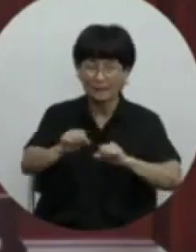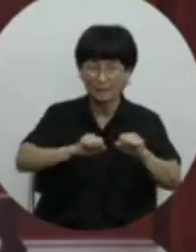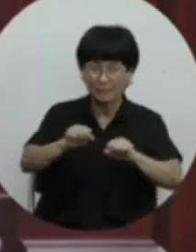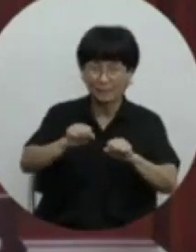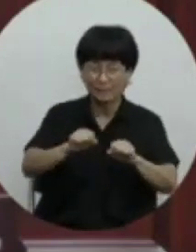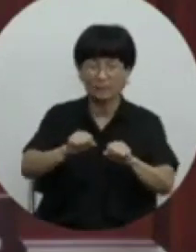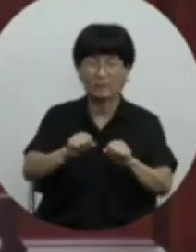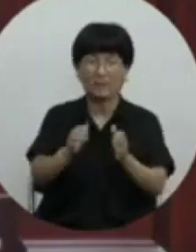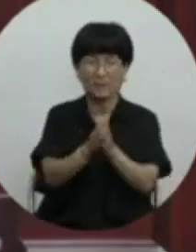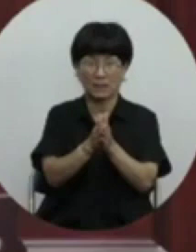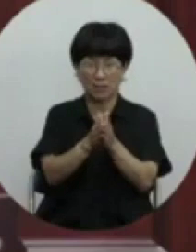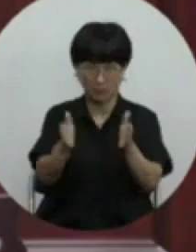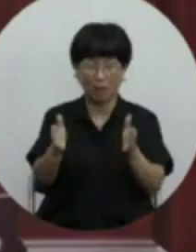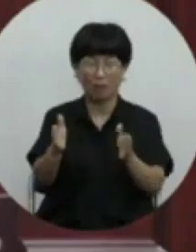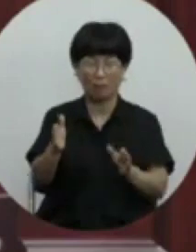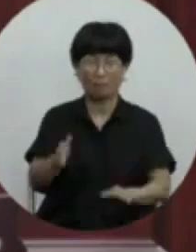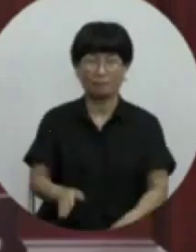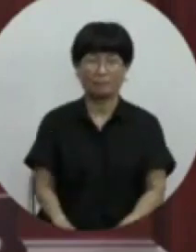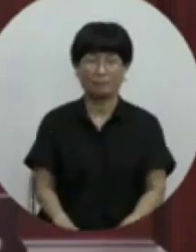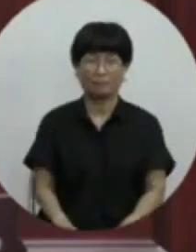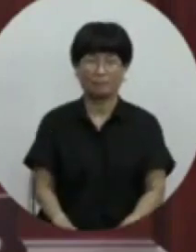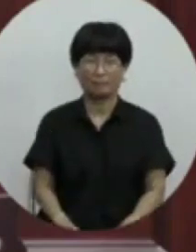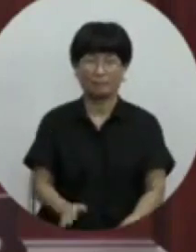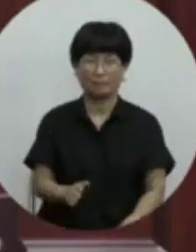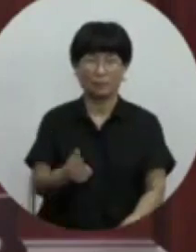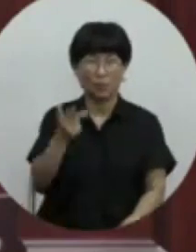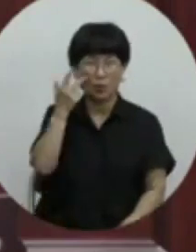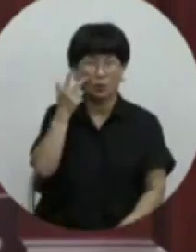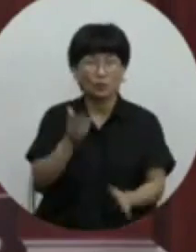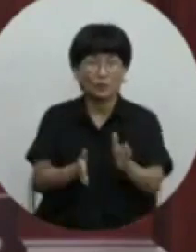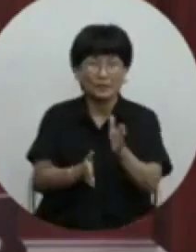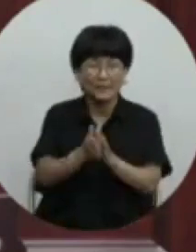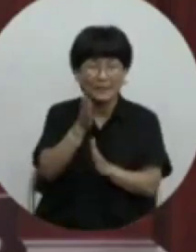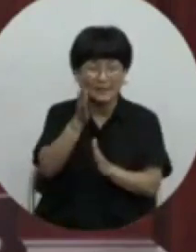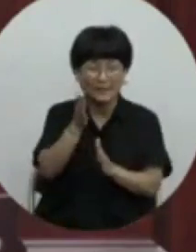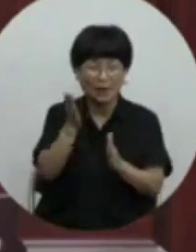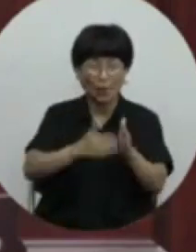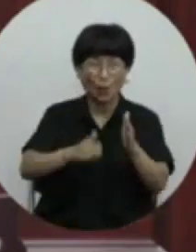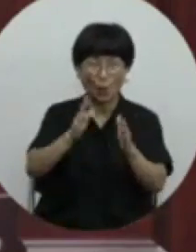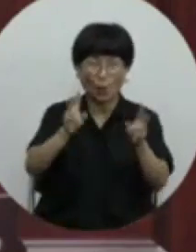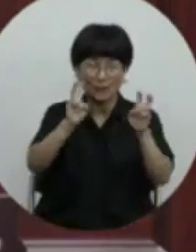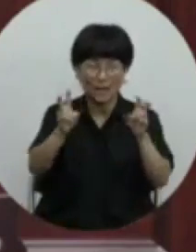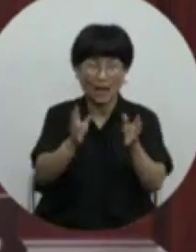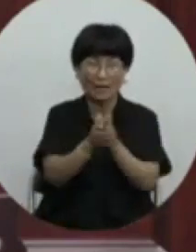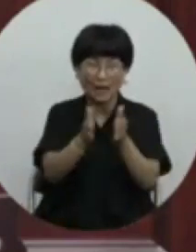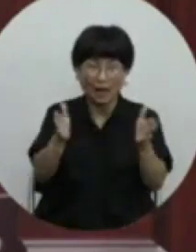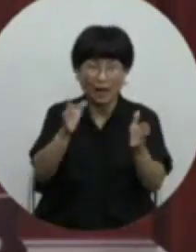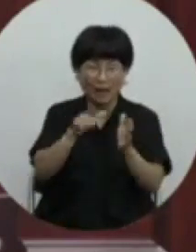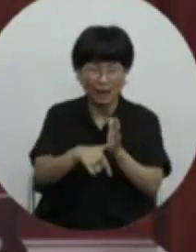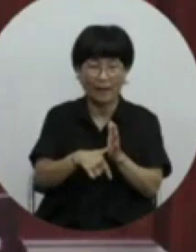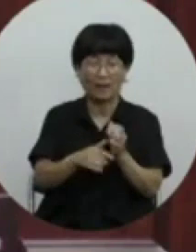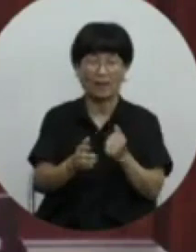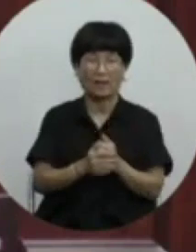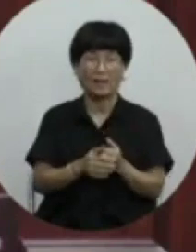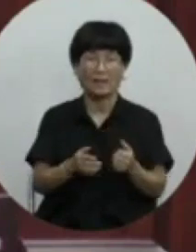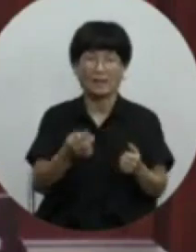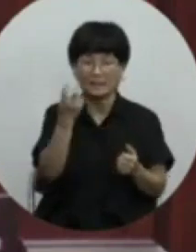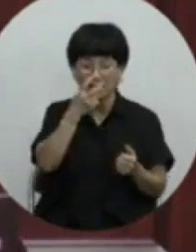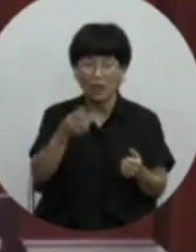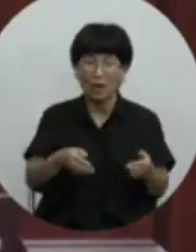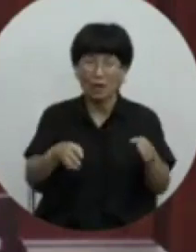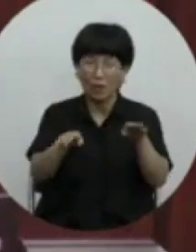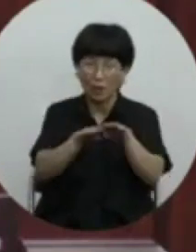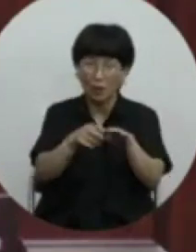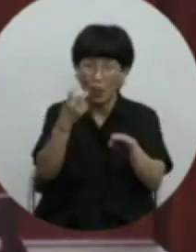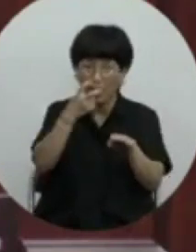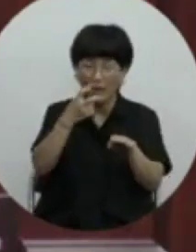작업을 본격화하였습니다. 여주시는 공사가 출범하면 기존 도시관리공단의 시설관리 업무와